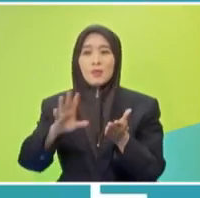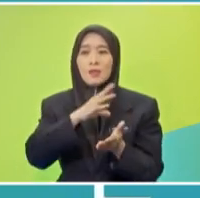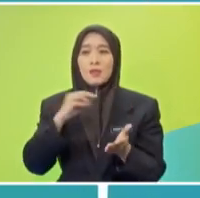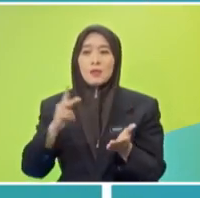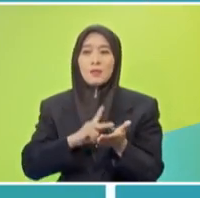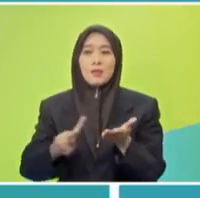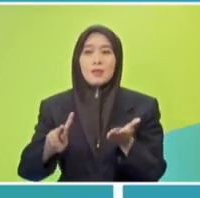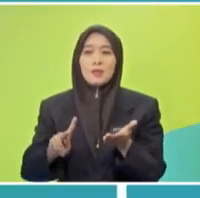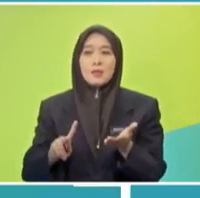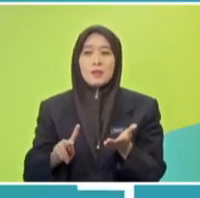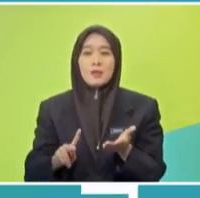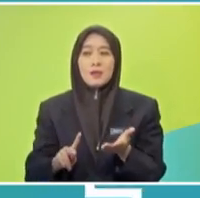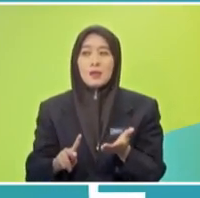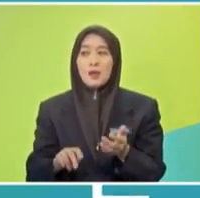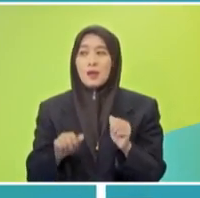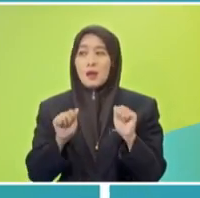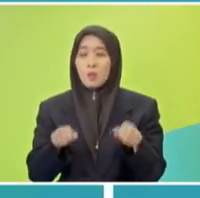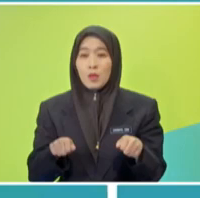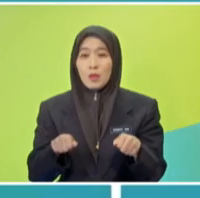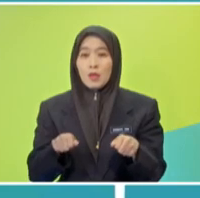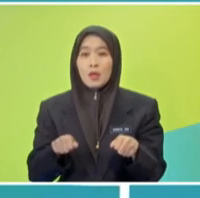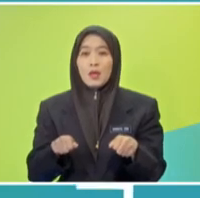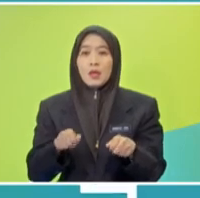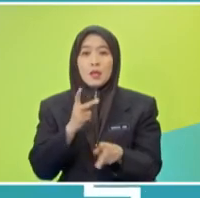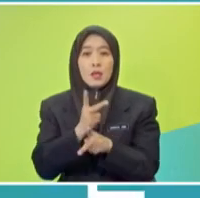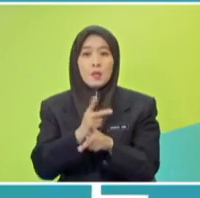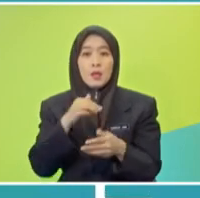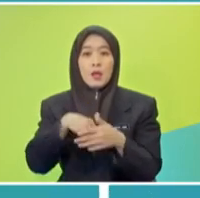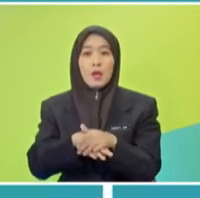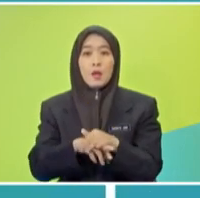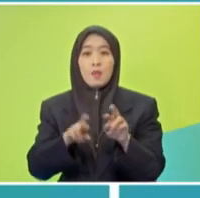dipandang boleh juga disimpan dalam rok yang sesuai